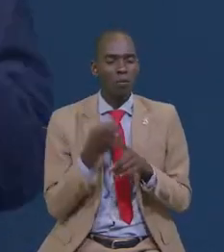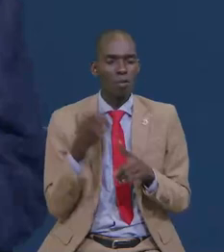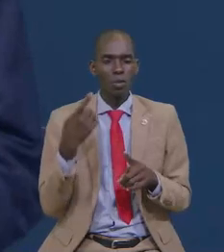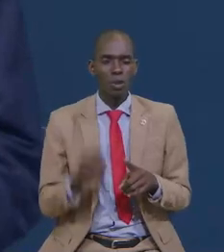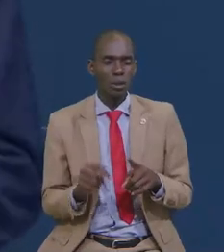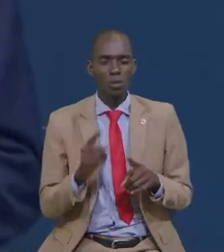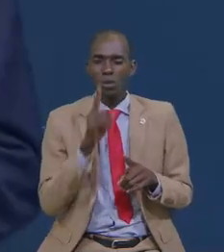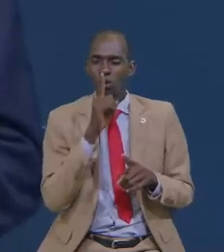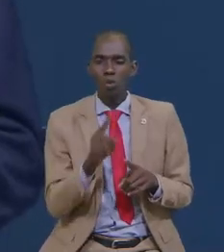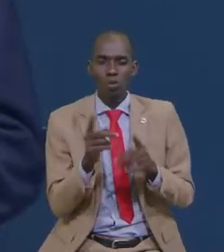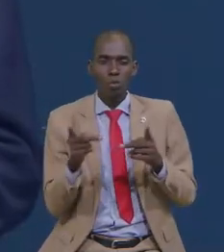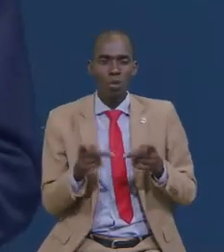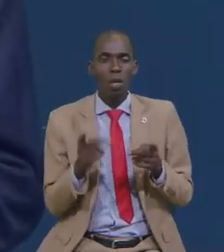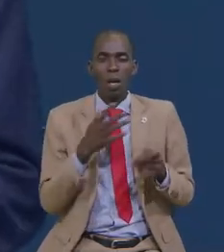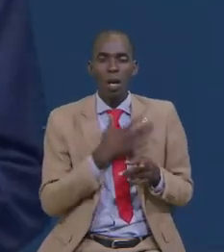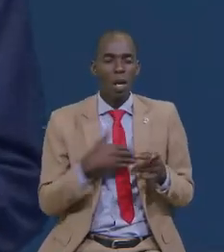votre